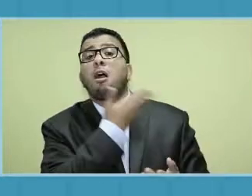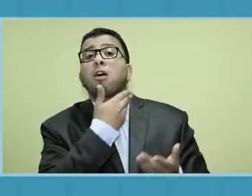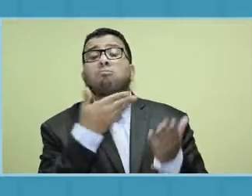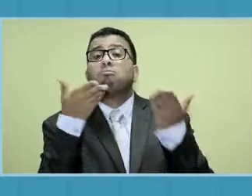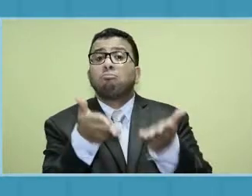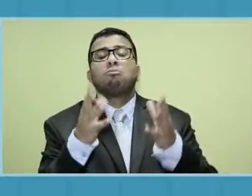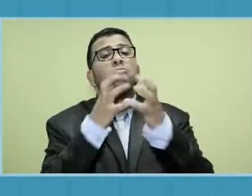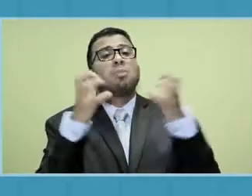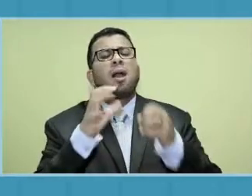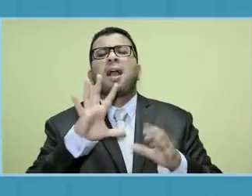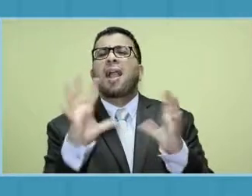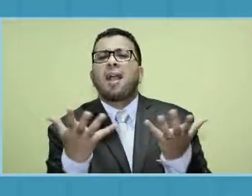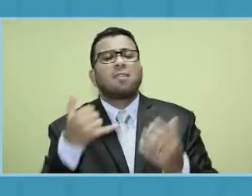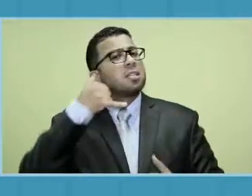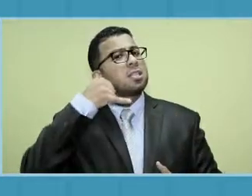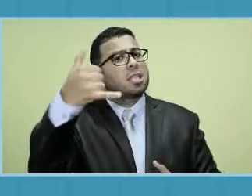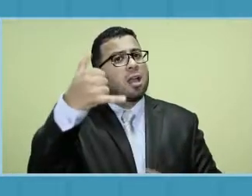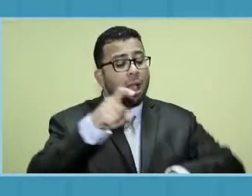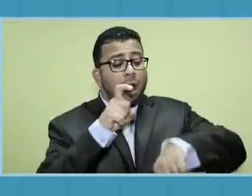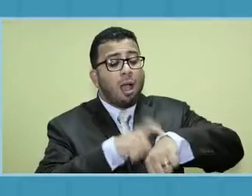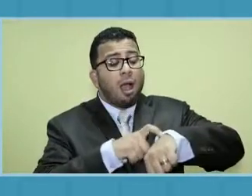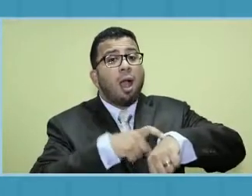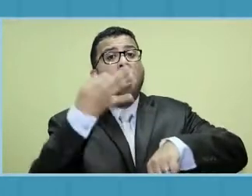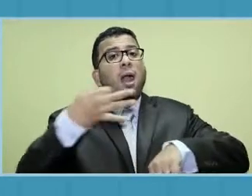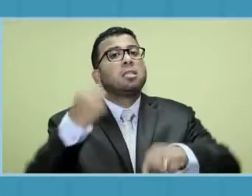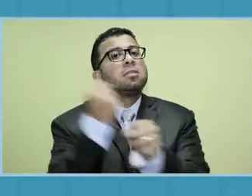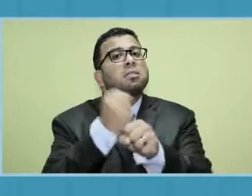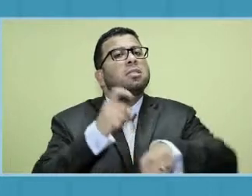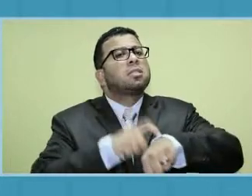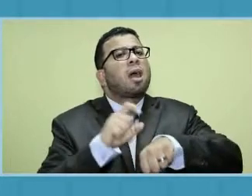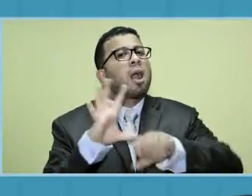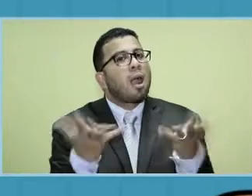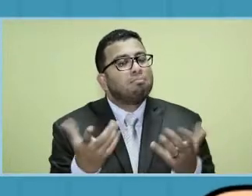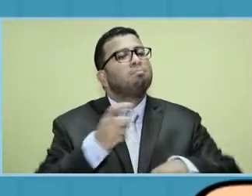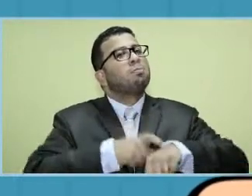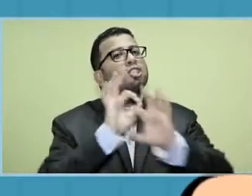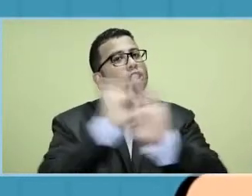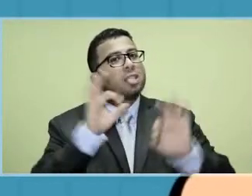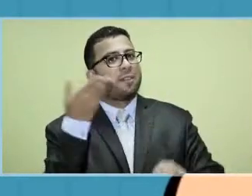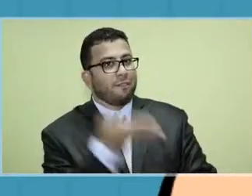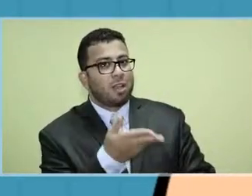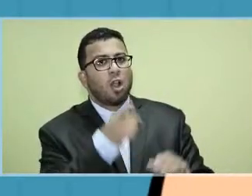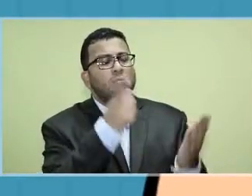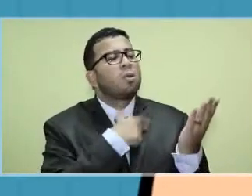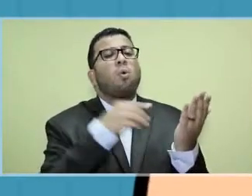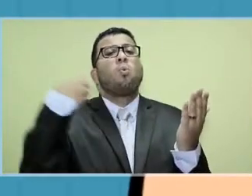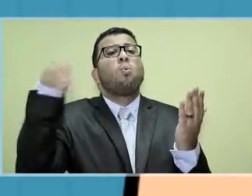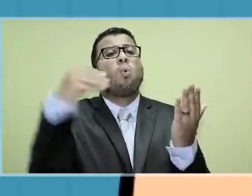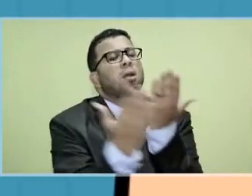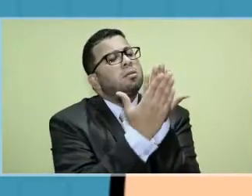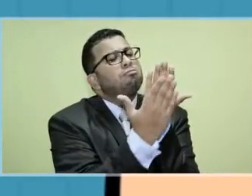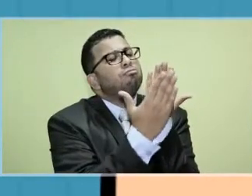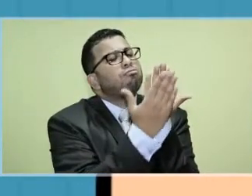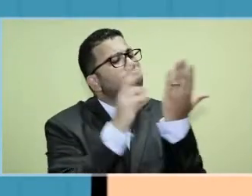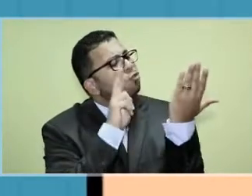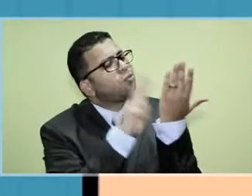طرق الاتصال بمقدمي الخدمة وأوقات عملهم الأساسية. يرجى مراجعة المستندات المطلوبة والتأكد من